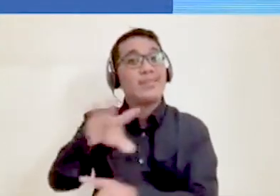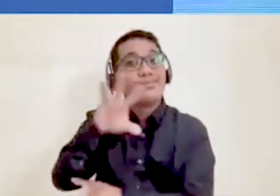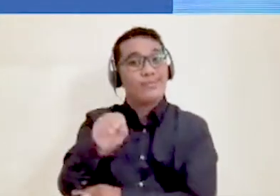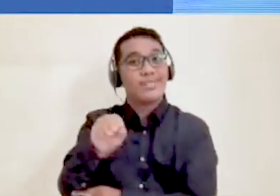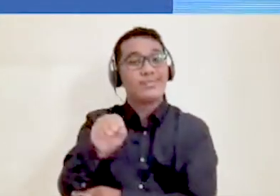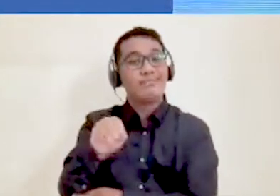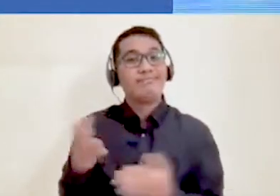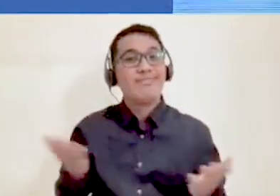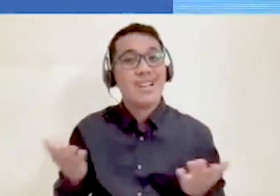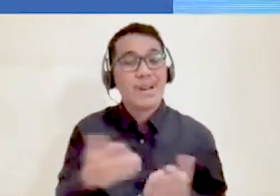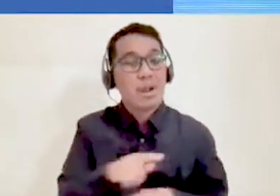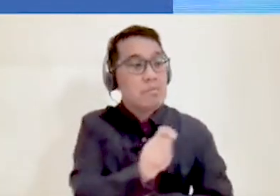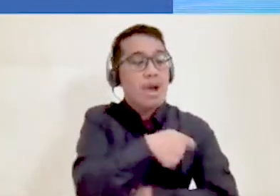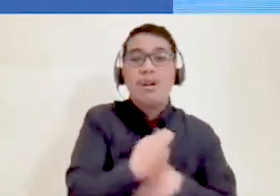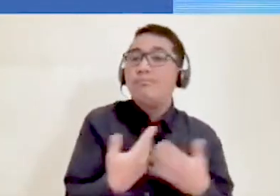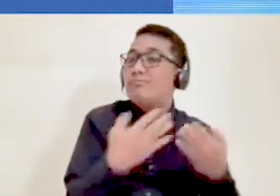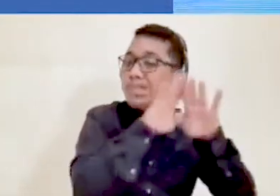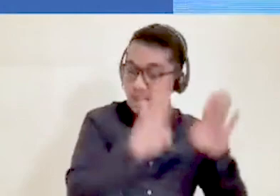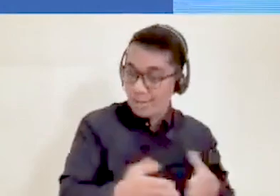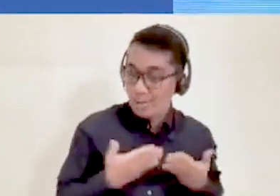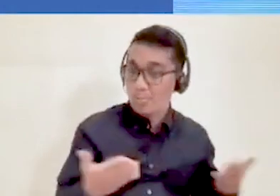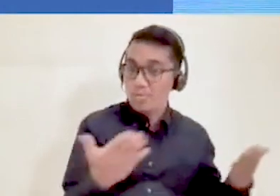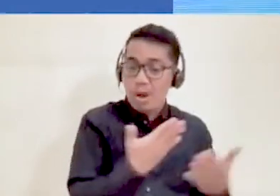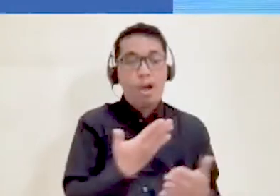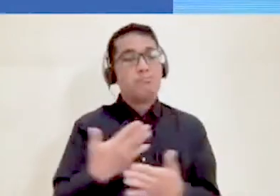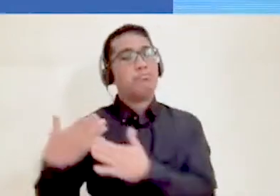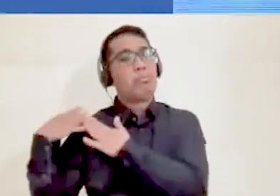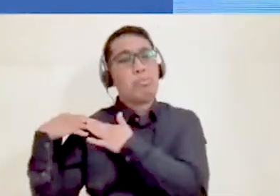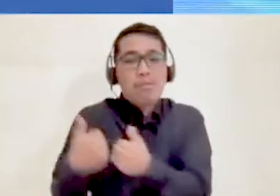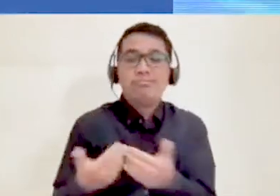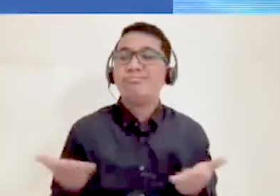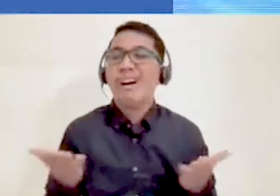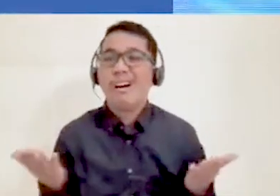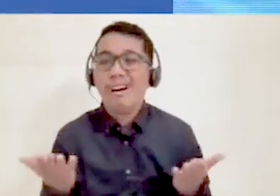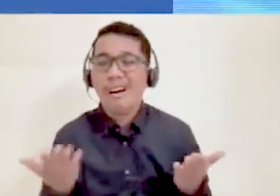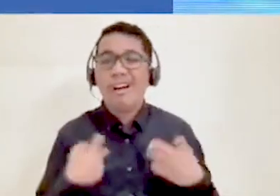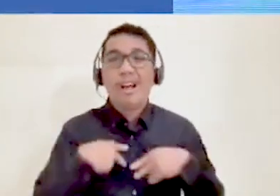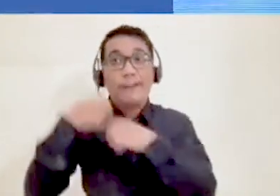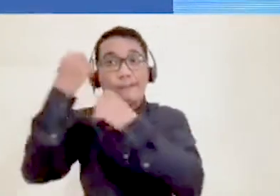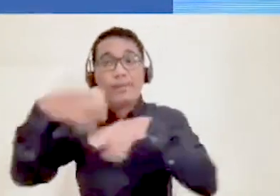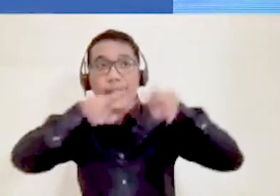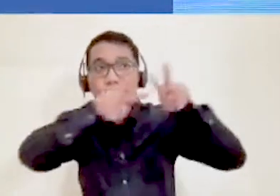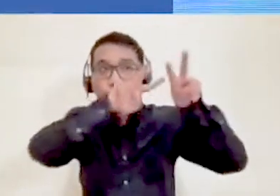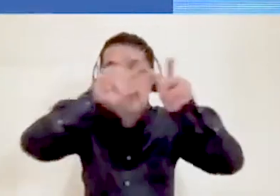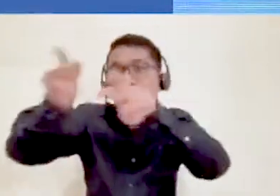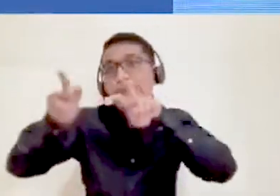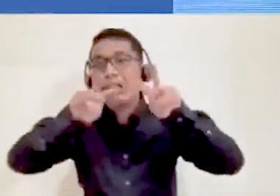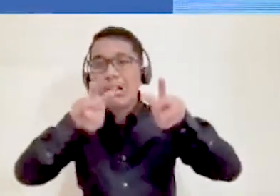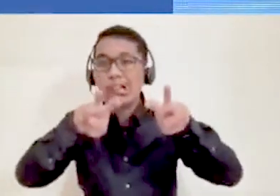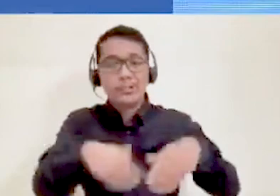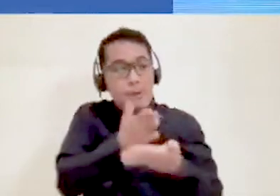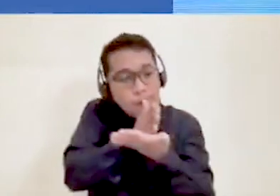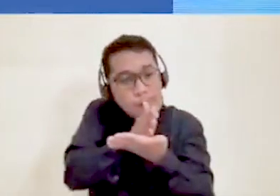bagaimana menggunakan media sosial dengan bijak Bagaimana menyaring informasi Bagaimana memilah dan